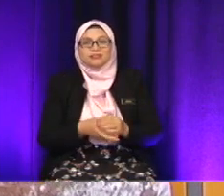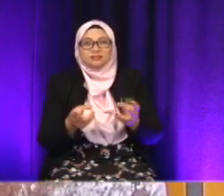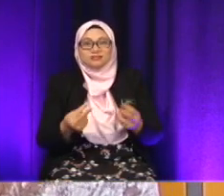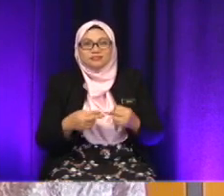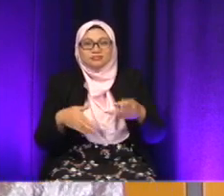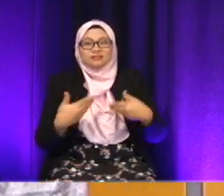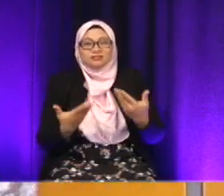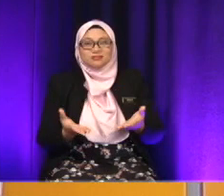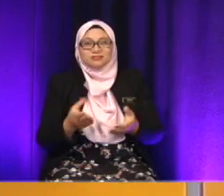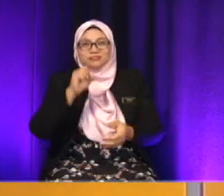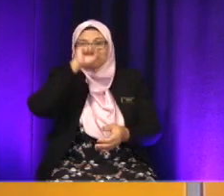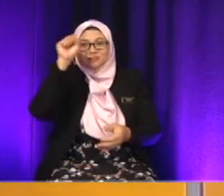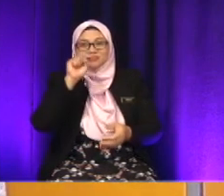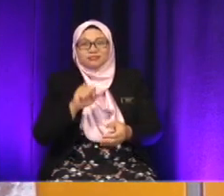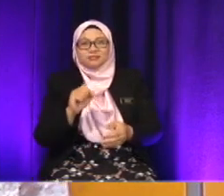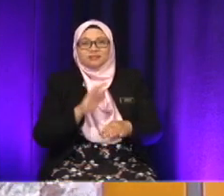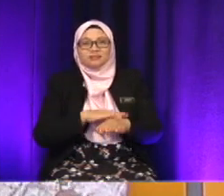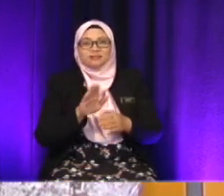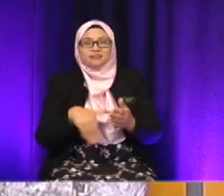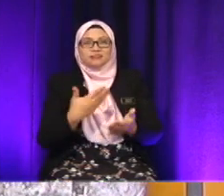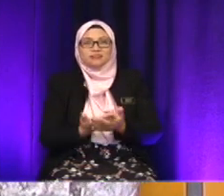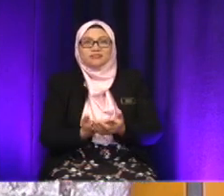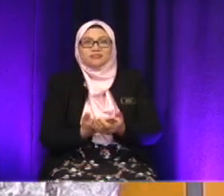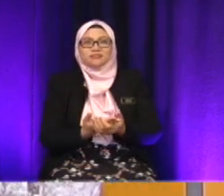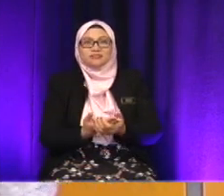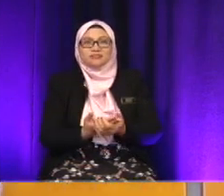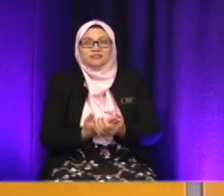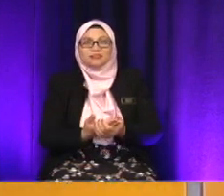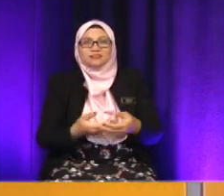anak-anak semua Oke so anak-anak